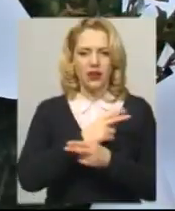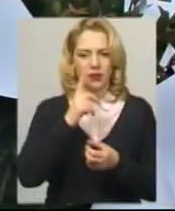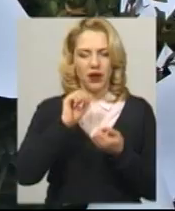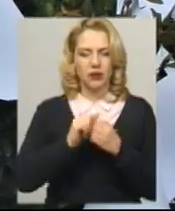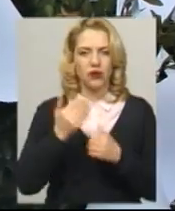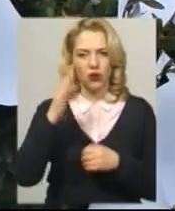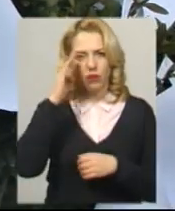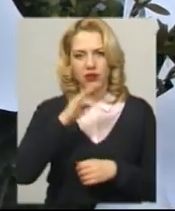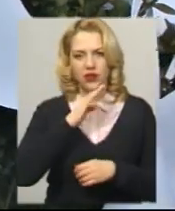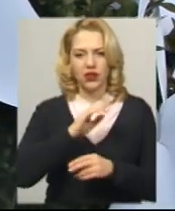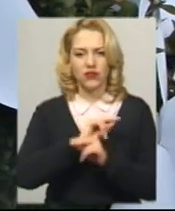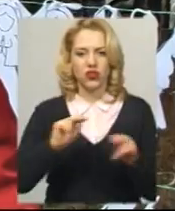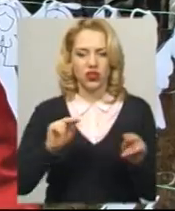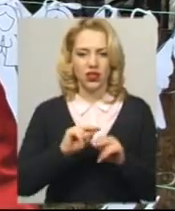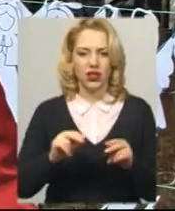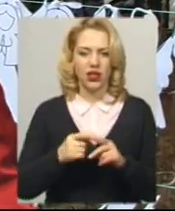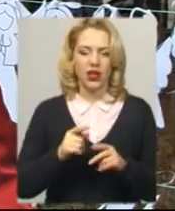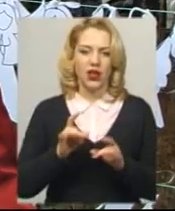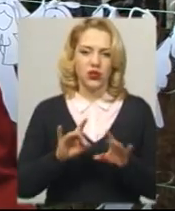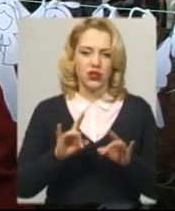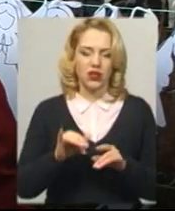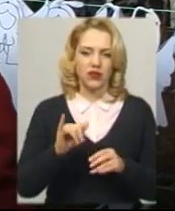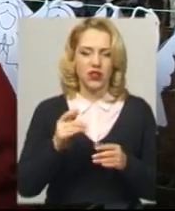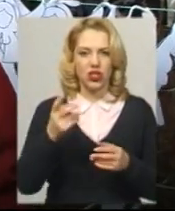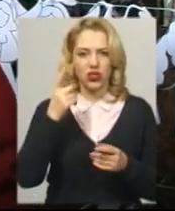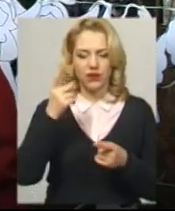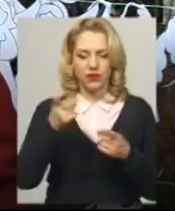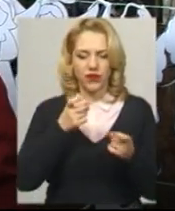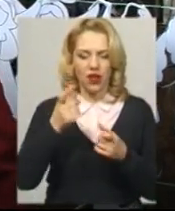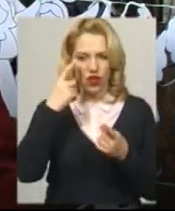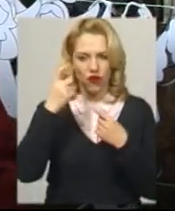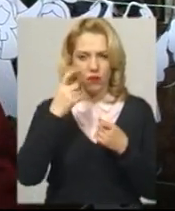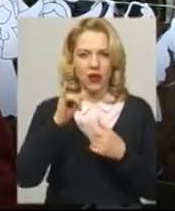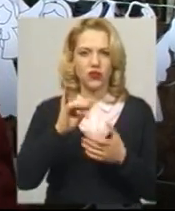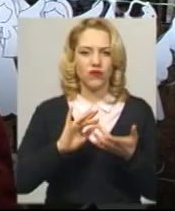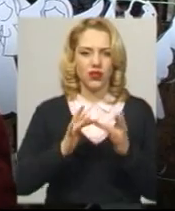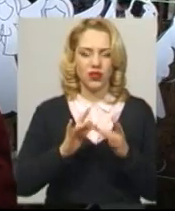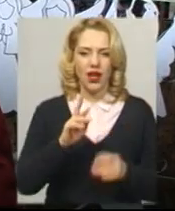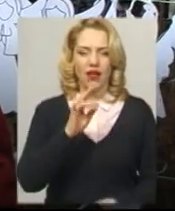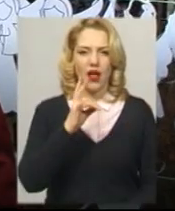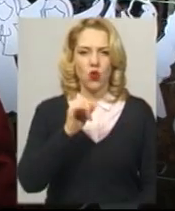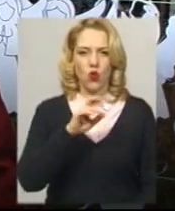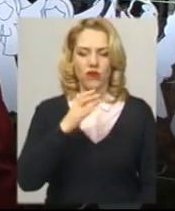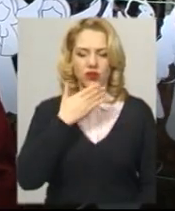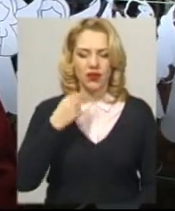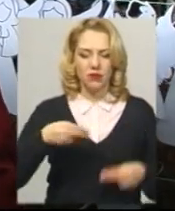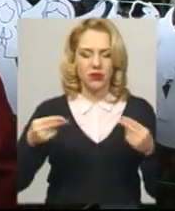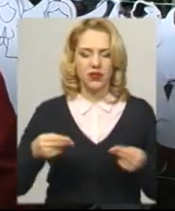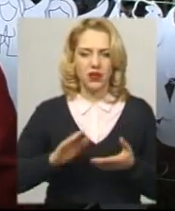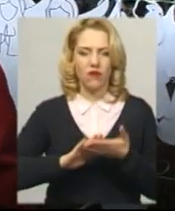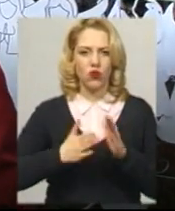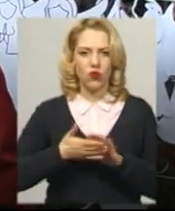батьки, вчителі та читав інформацію в інтернеті. 21 листопада президент України Віктор Янукович не підписав угоду до